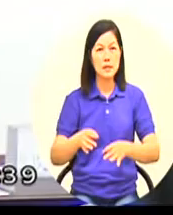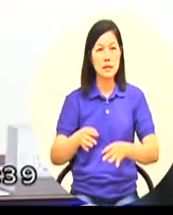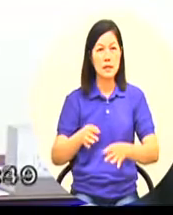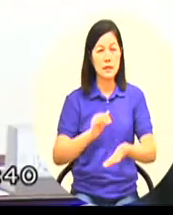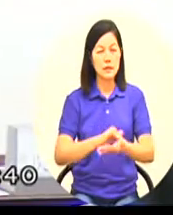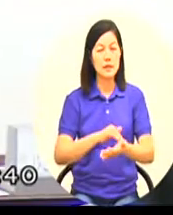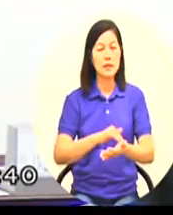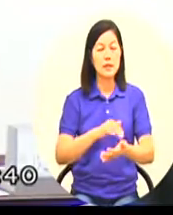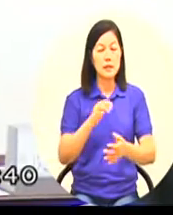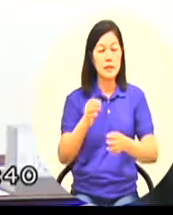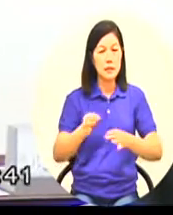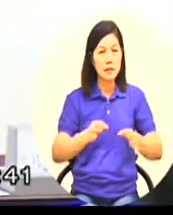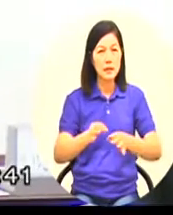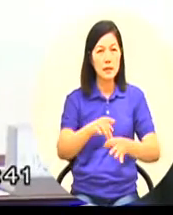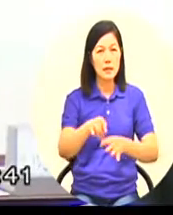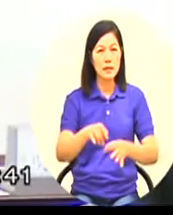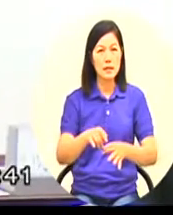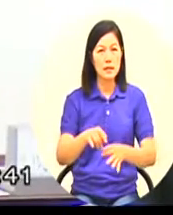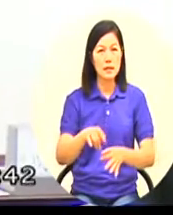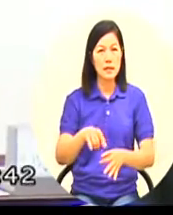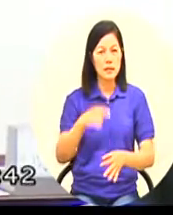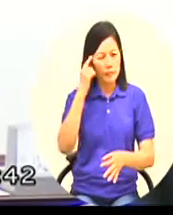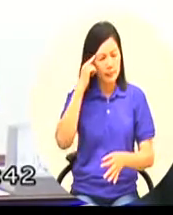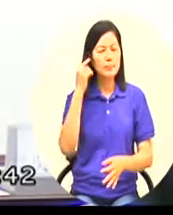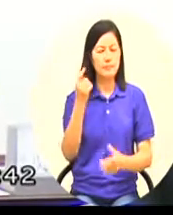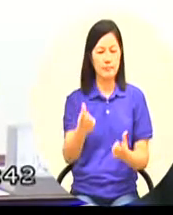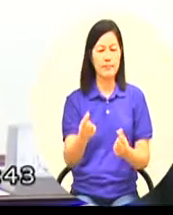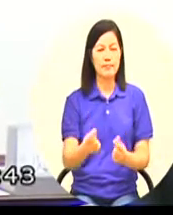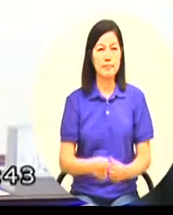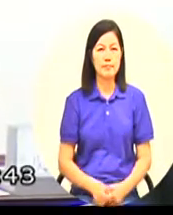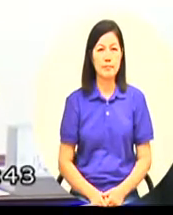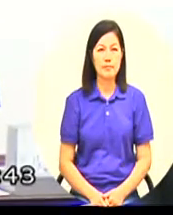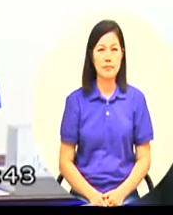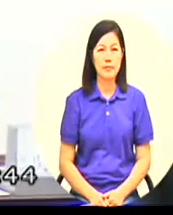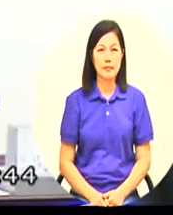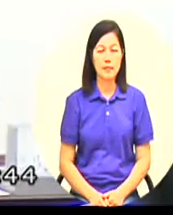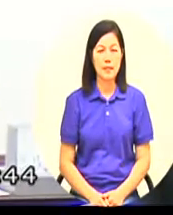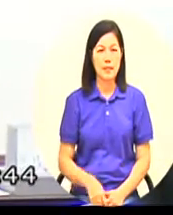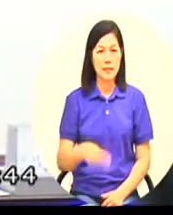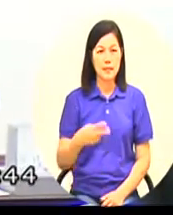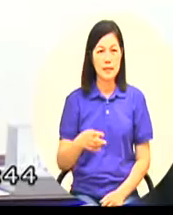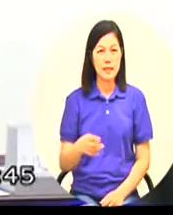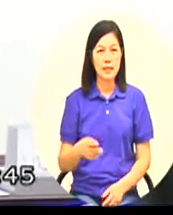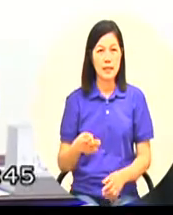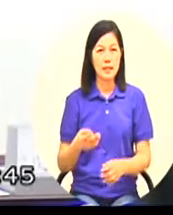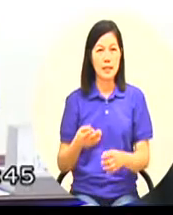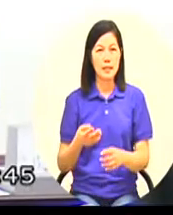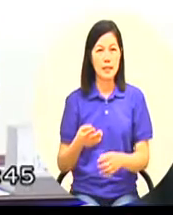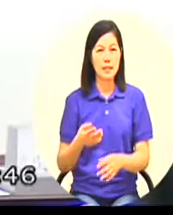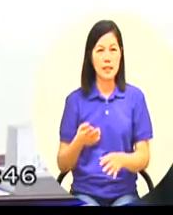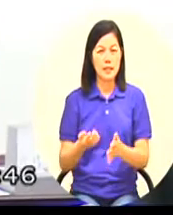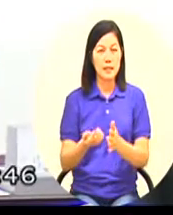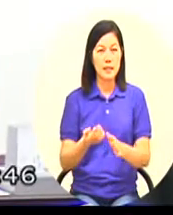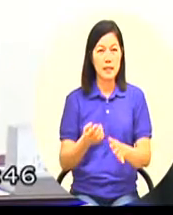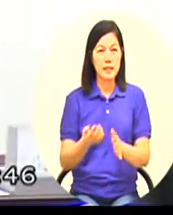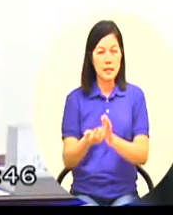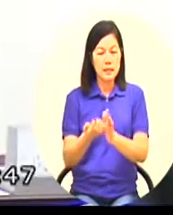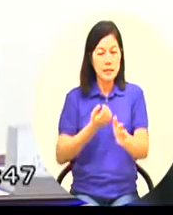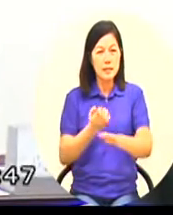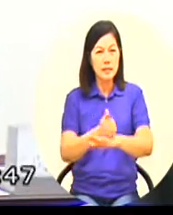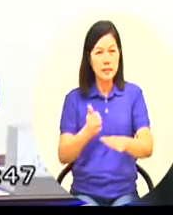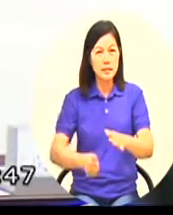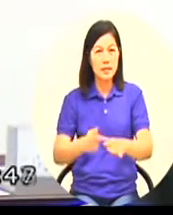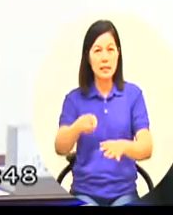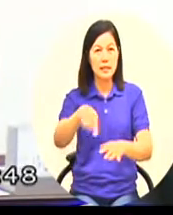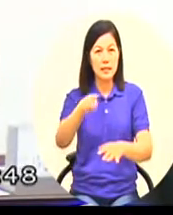你都非常的肯定啊，尤其是对你那个比照我们前任的那个，现在当长次的那